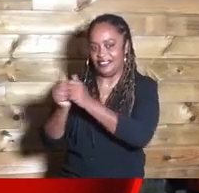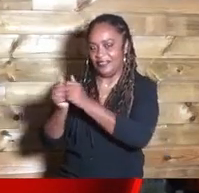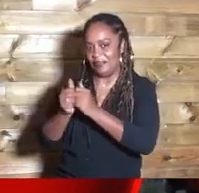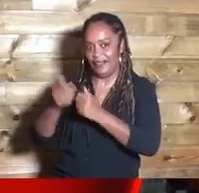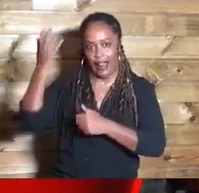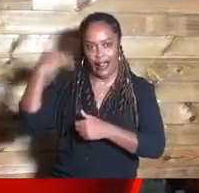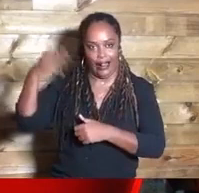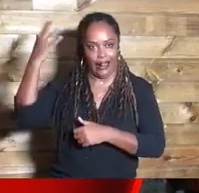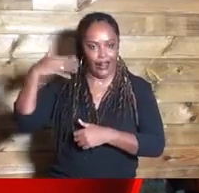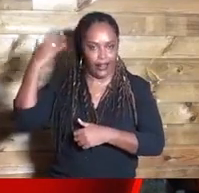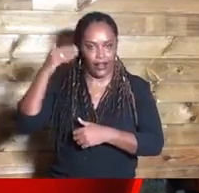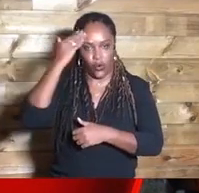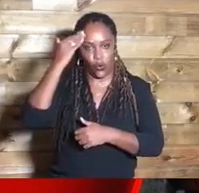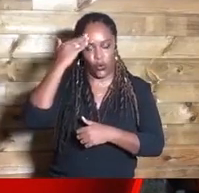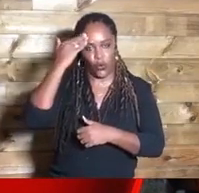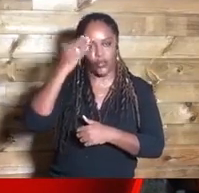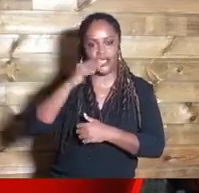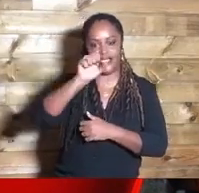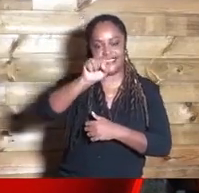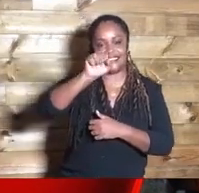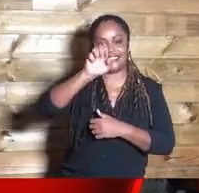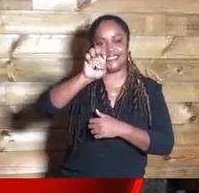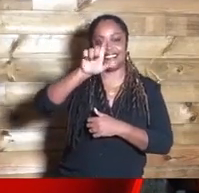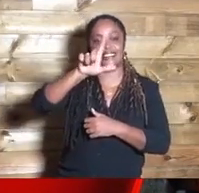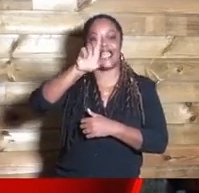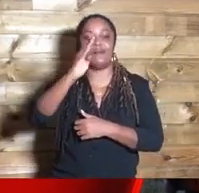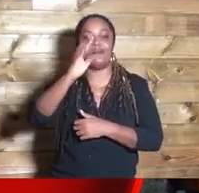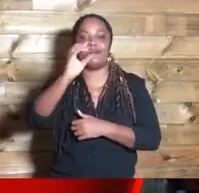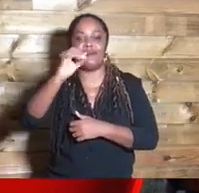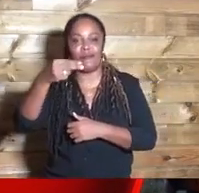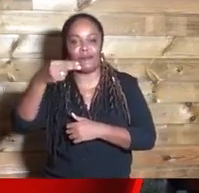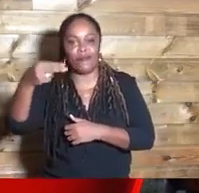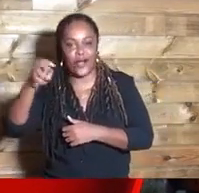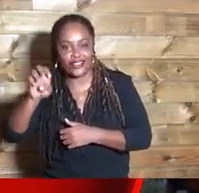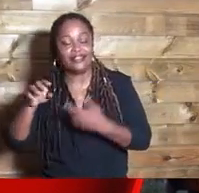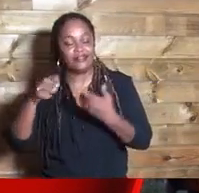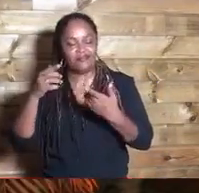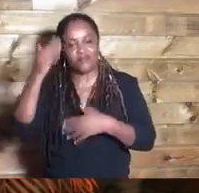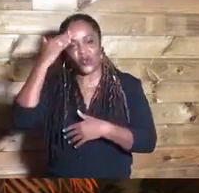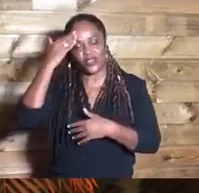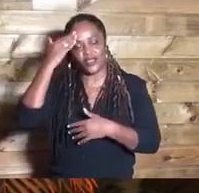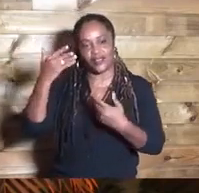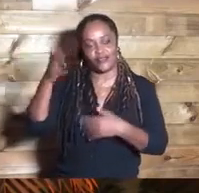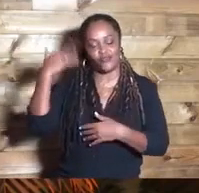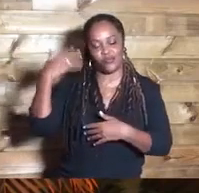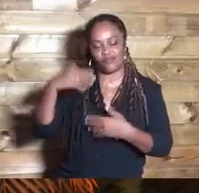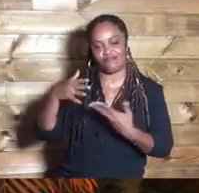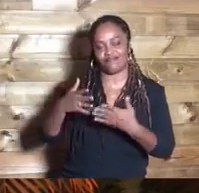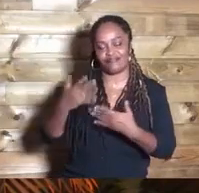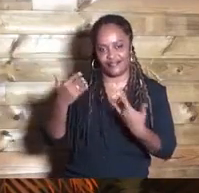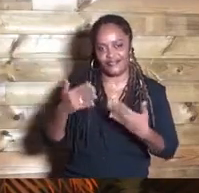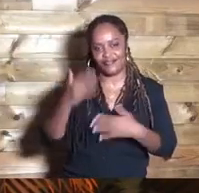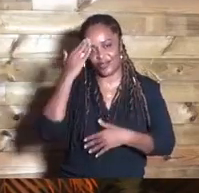que le prochain prisonnier politique, là, c'était que moi. Donc, après, j'ai vraiment fait des études